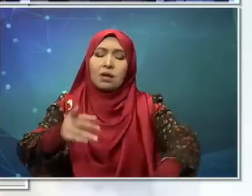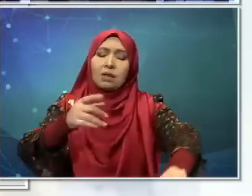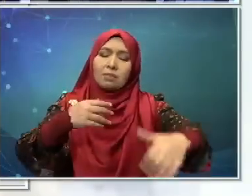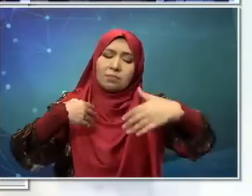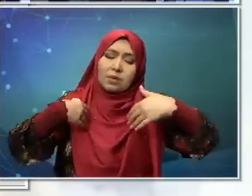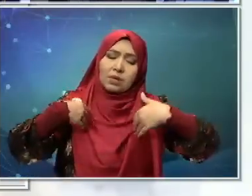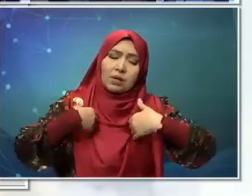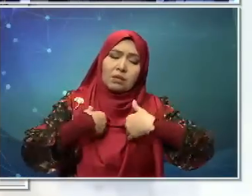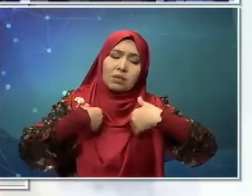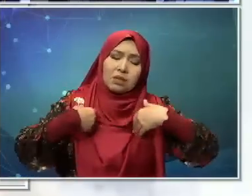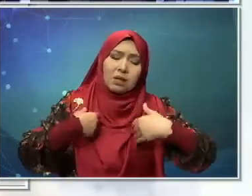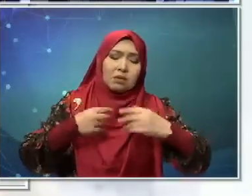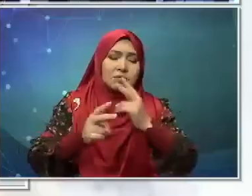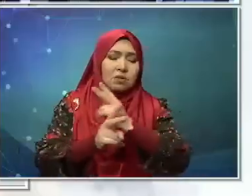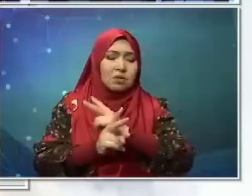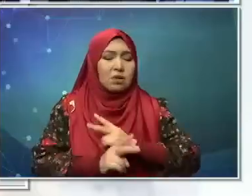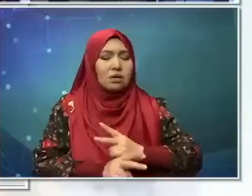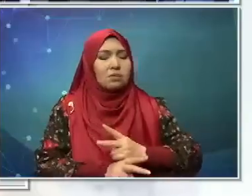hijabhunt